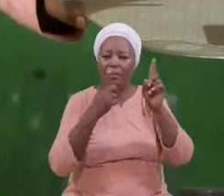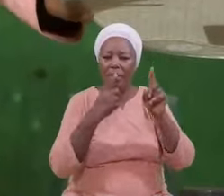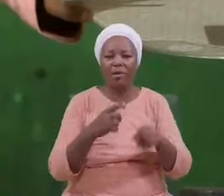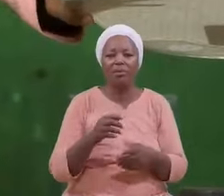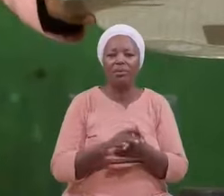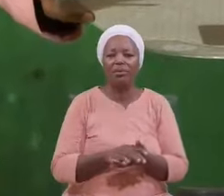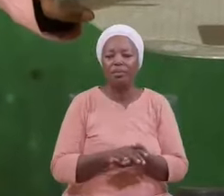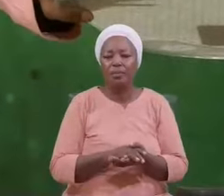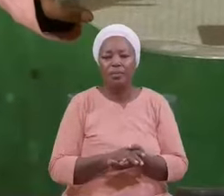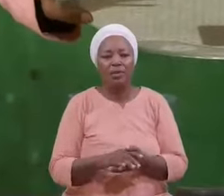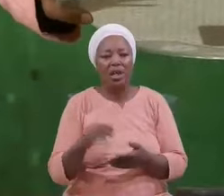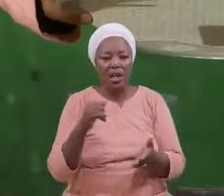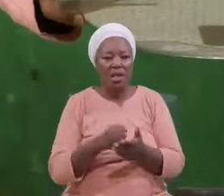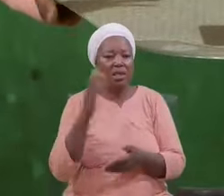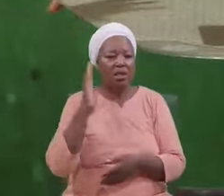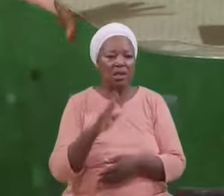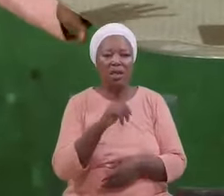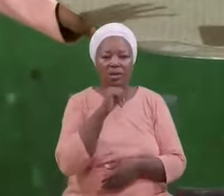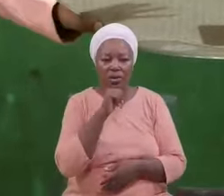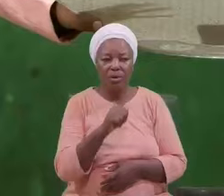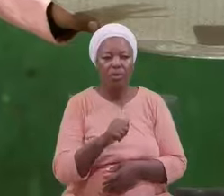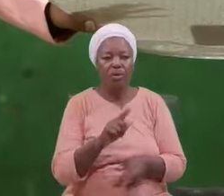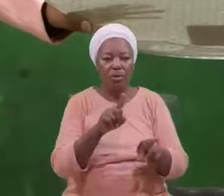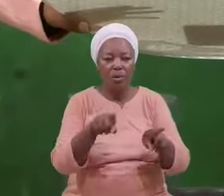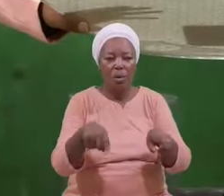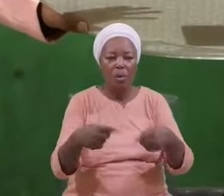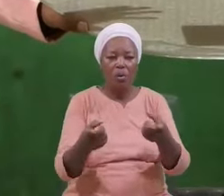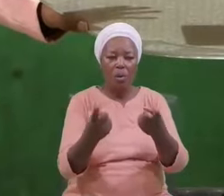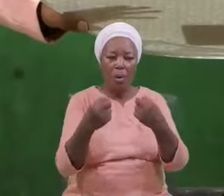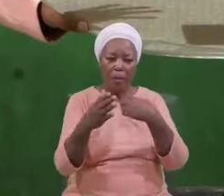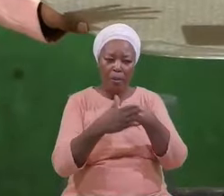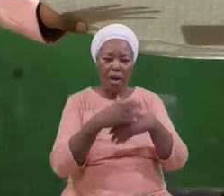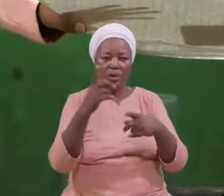ne retourne point à moi sans effet.